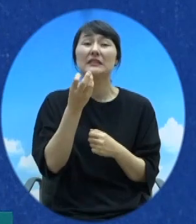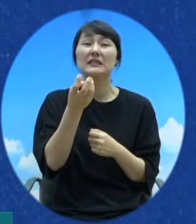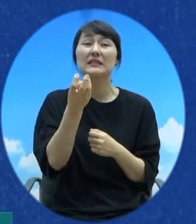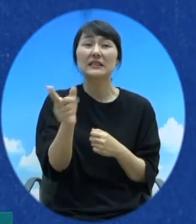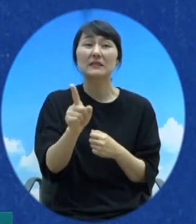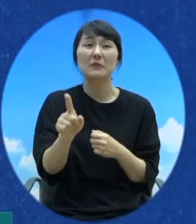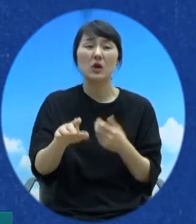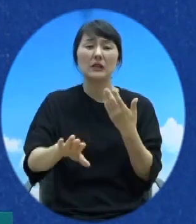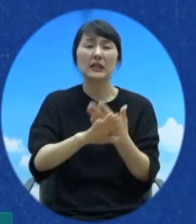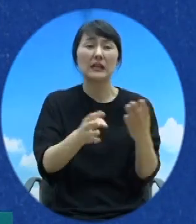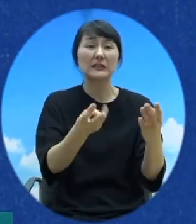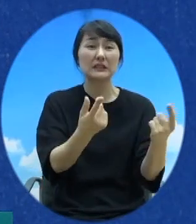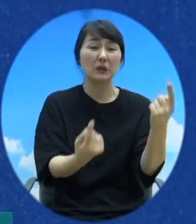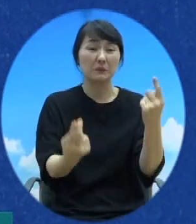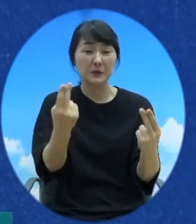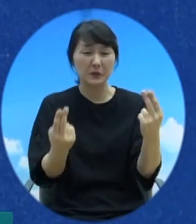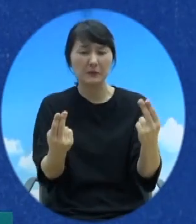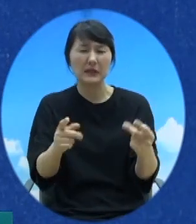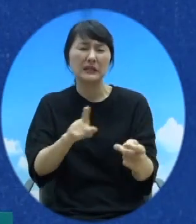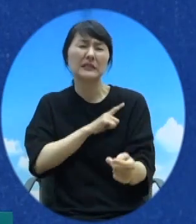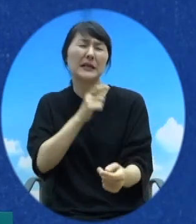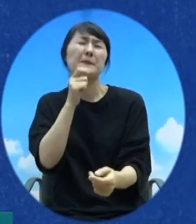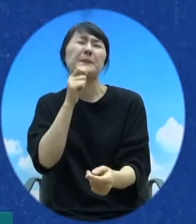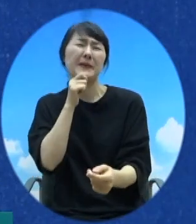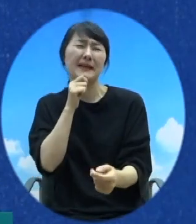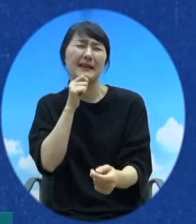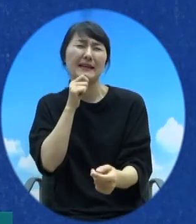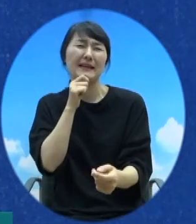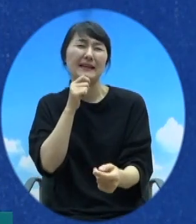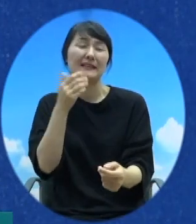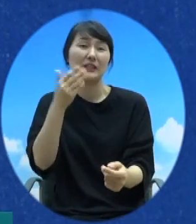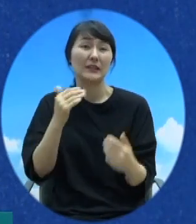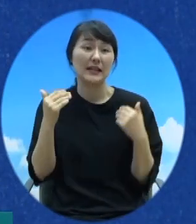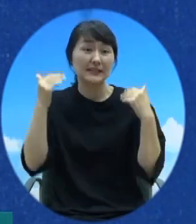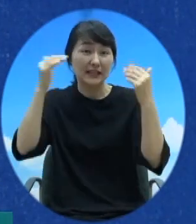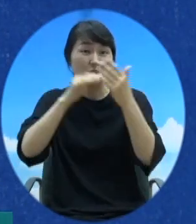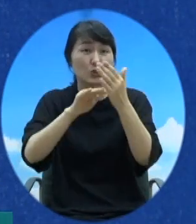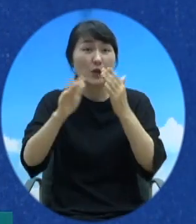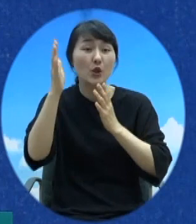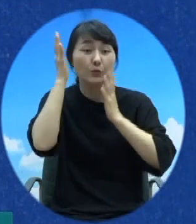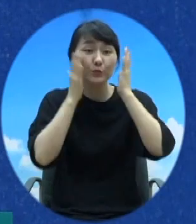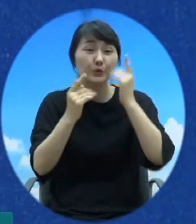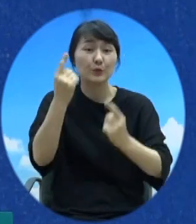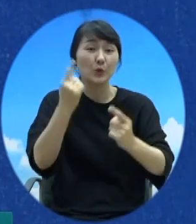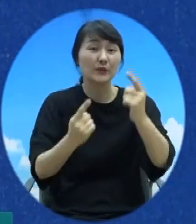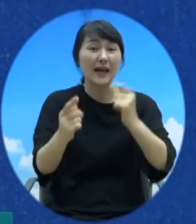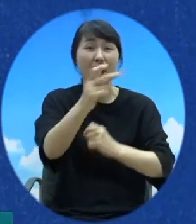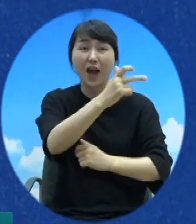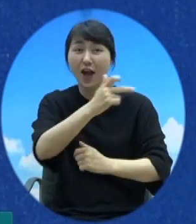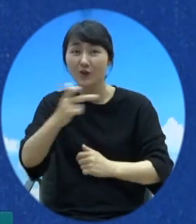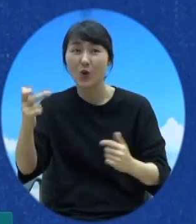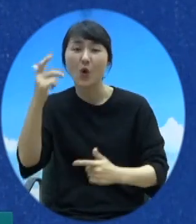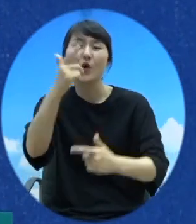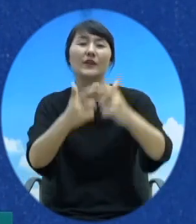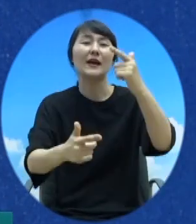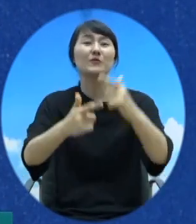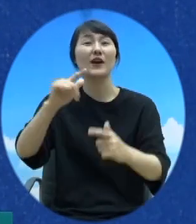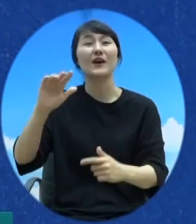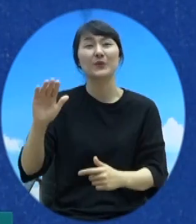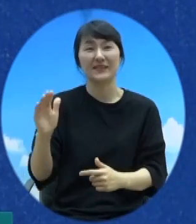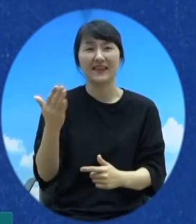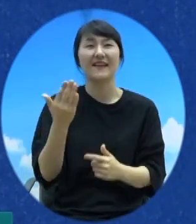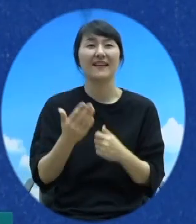모든 씨보다 작은 것이로되 자란 후에는 풀보다 커서 나무가